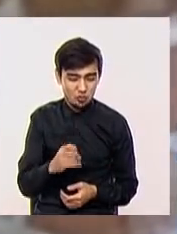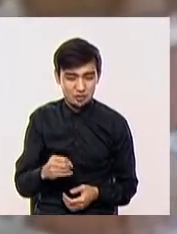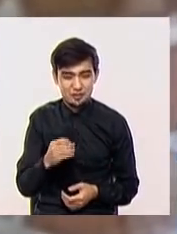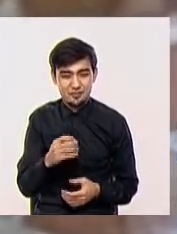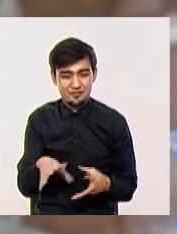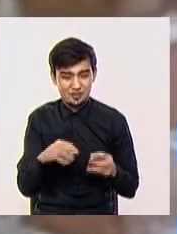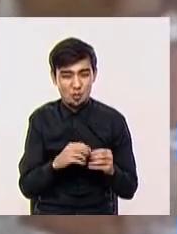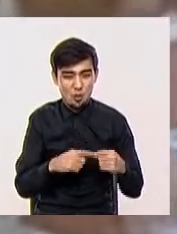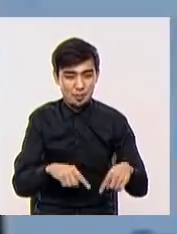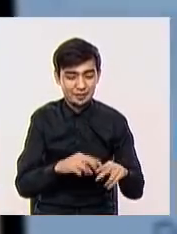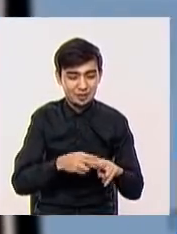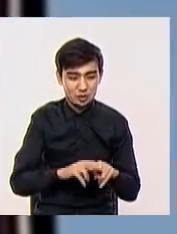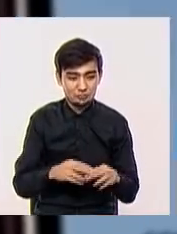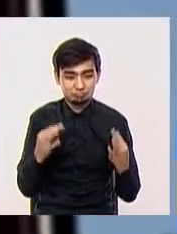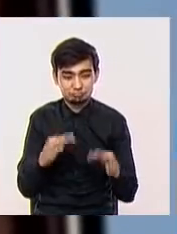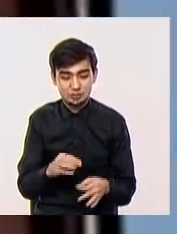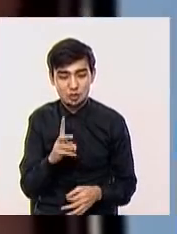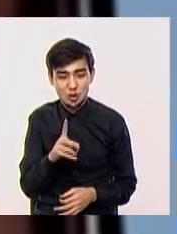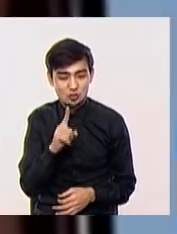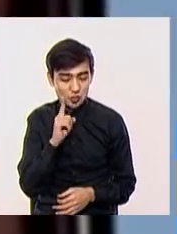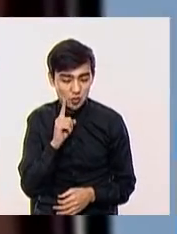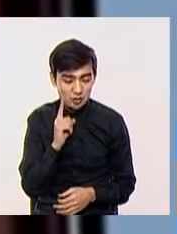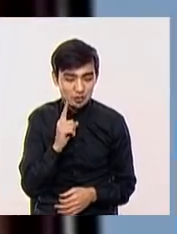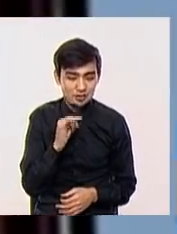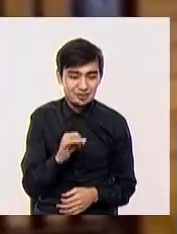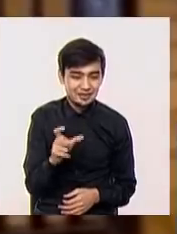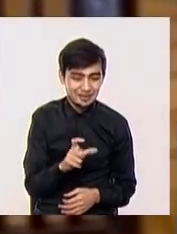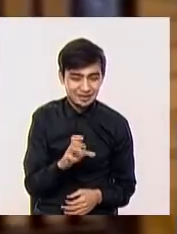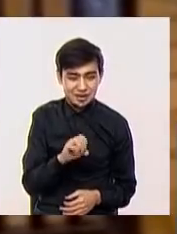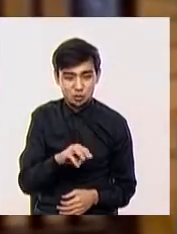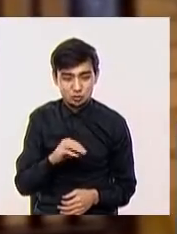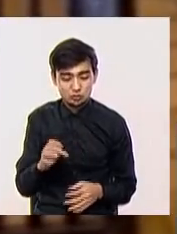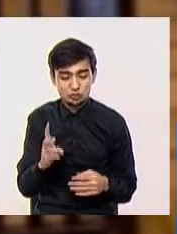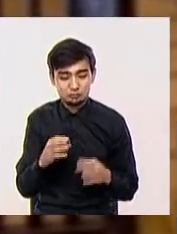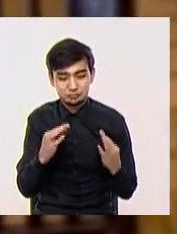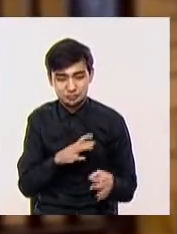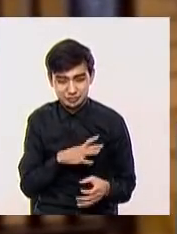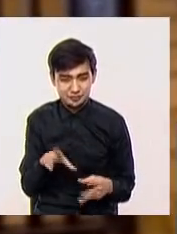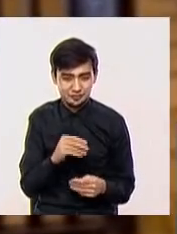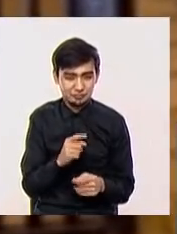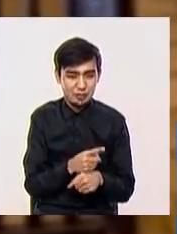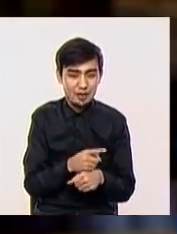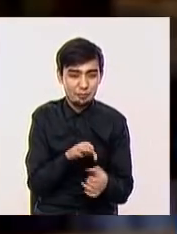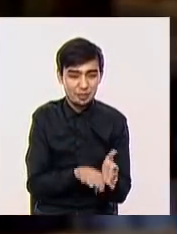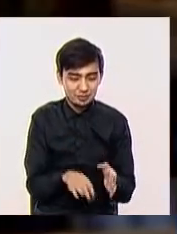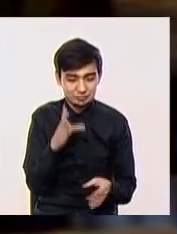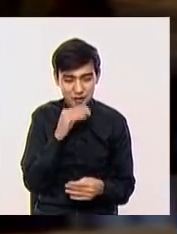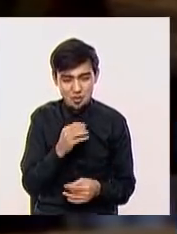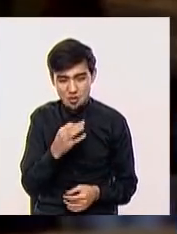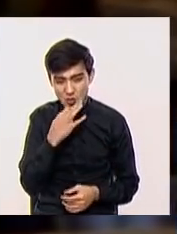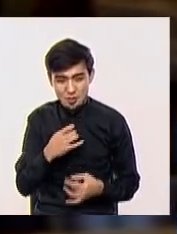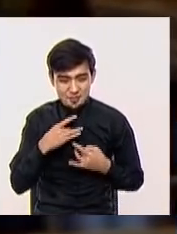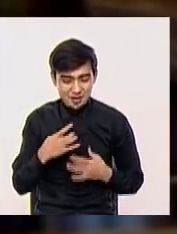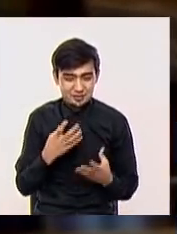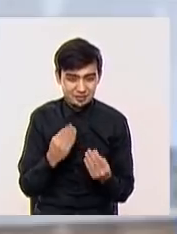объектов, допускающих посетителей как зеленым, так и синим статусом. Практически без ограничений смогут проводиться любые